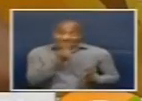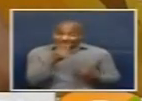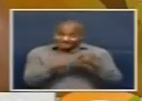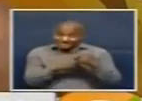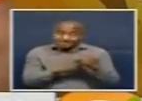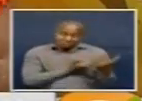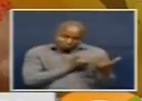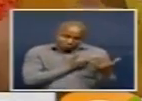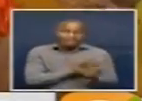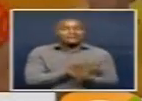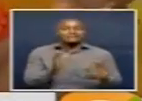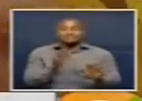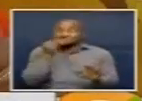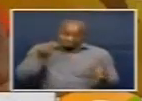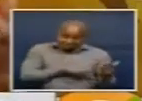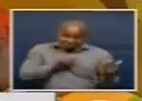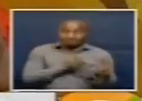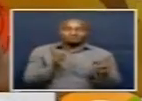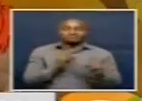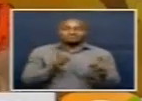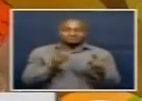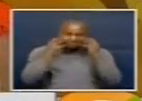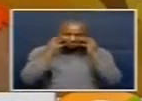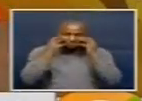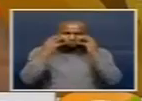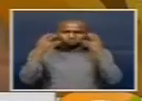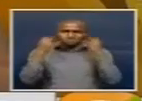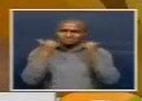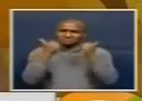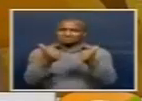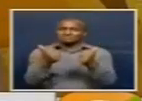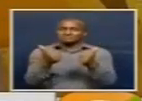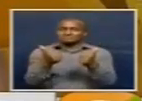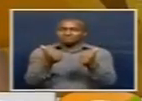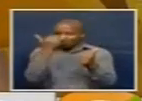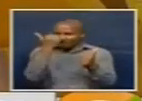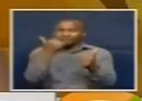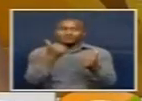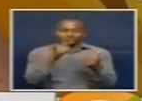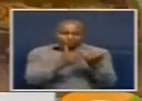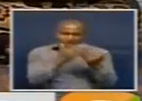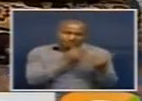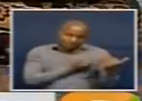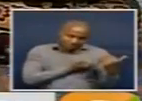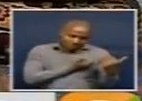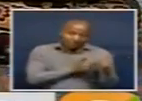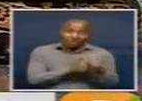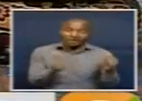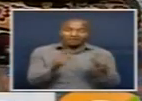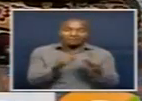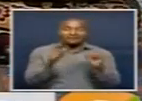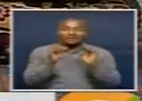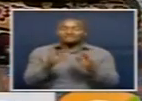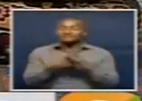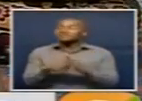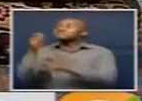Titi mama, utamkuta mtoto hata ukimwangalia shavu waona la metameta, kwa sababu wamlea vizuri. Lakini mwanze na maziwa, hata wewe mwenyewe